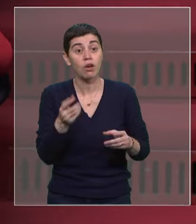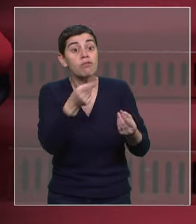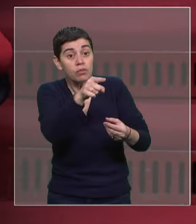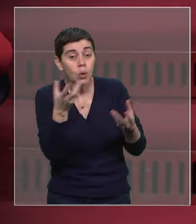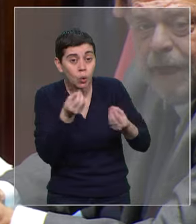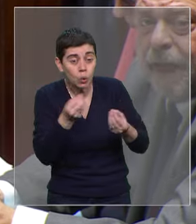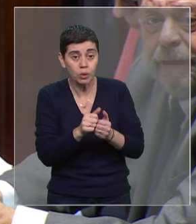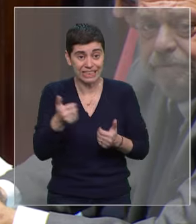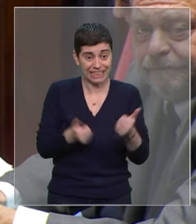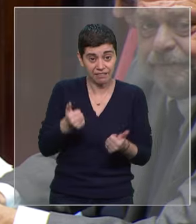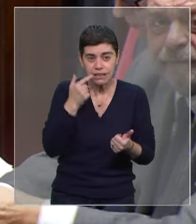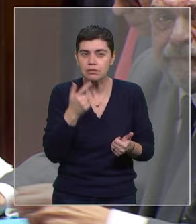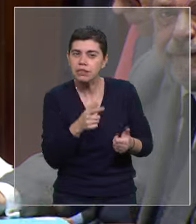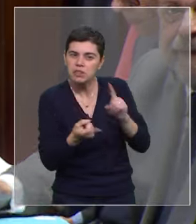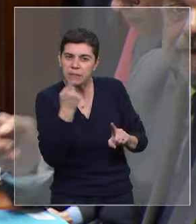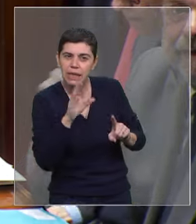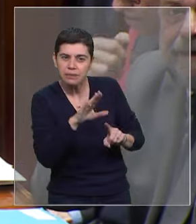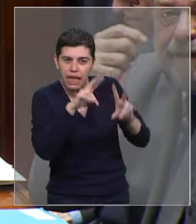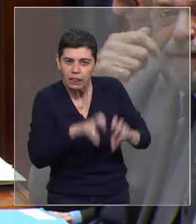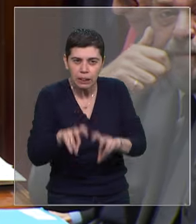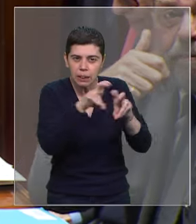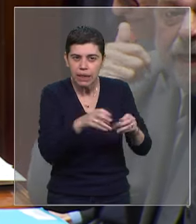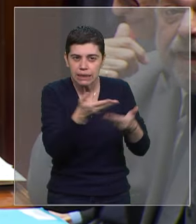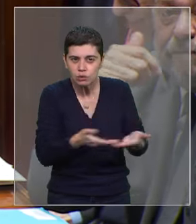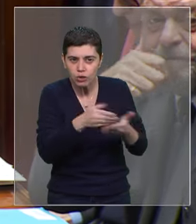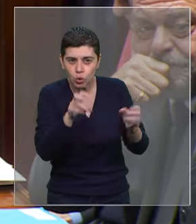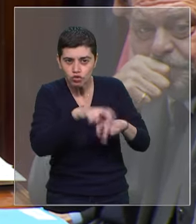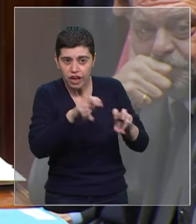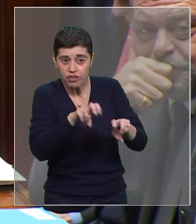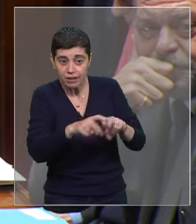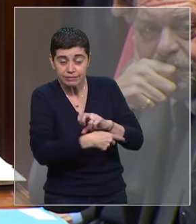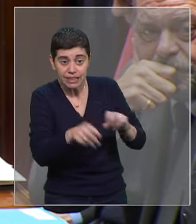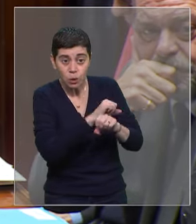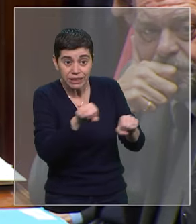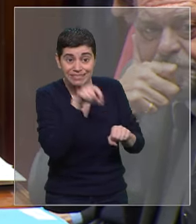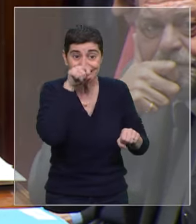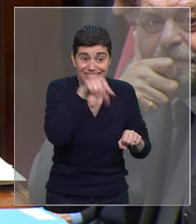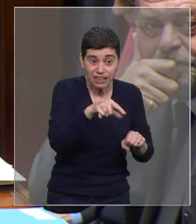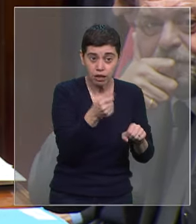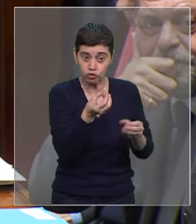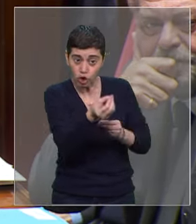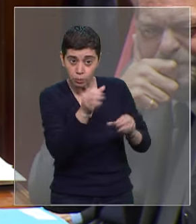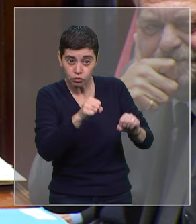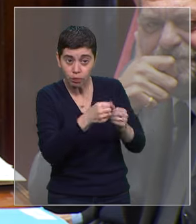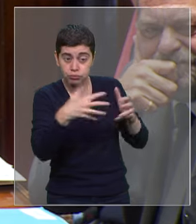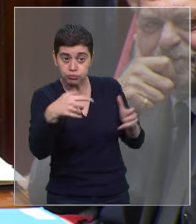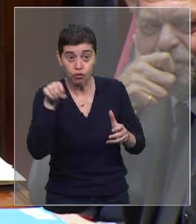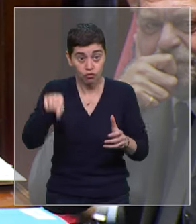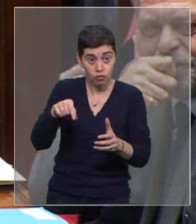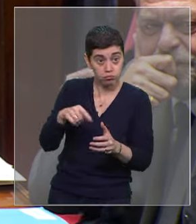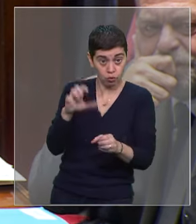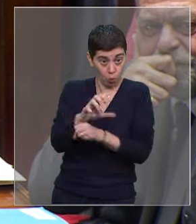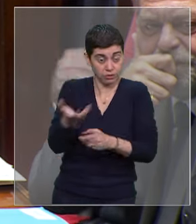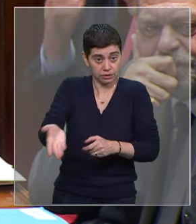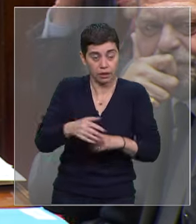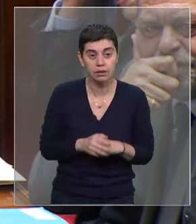à nos services de renseignement ? Tous ces budgets avec vos députés, vous vous y êtes opposés. Alors Madame Le Pen, les faits sont simples.